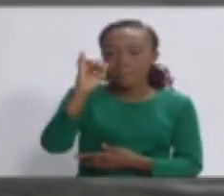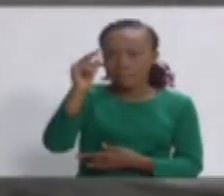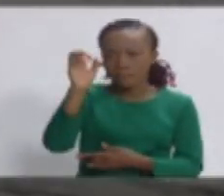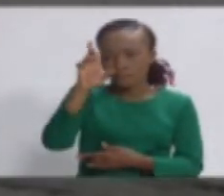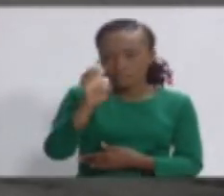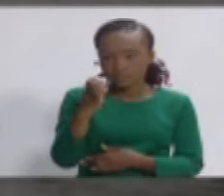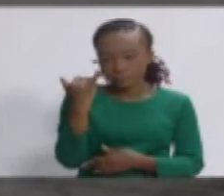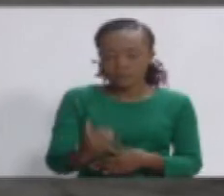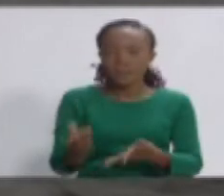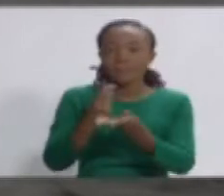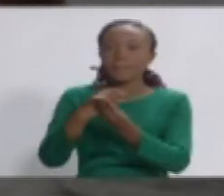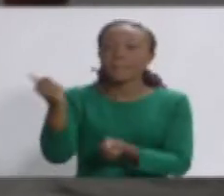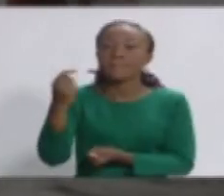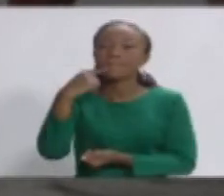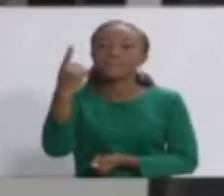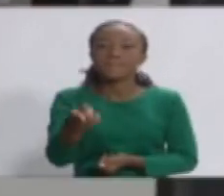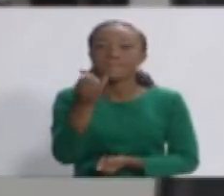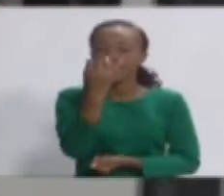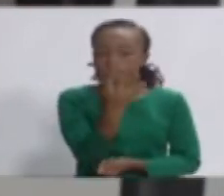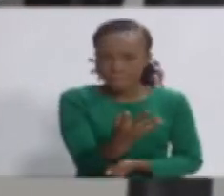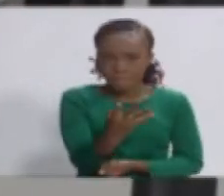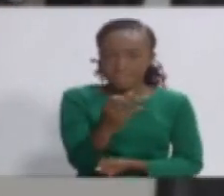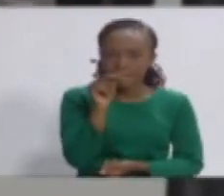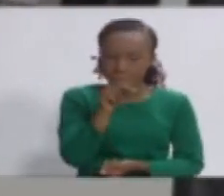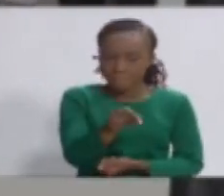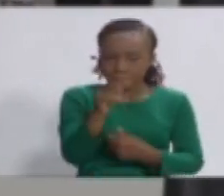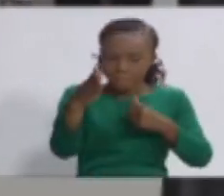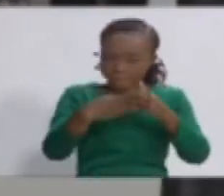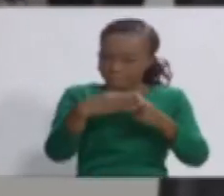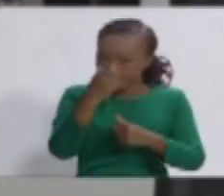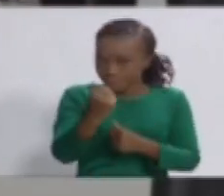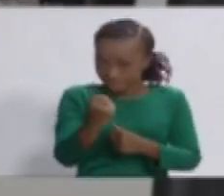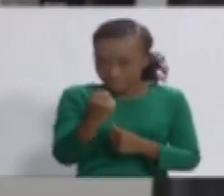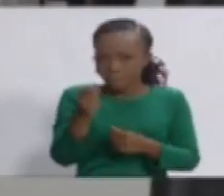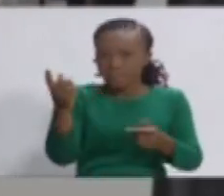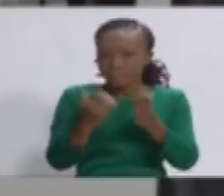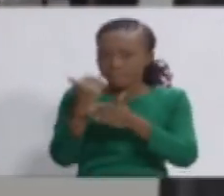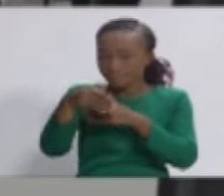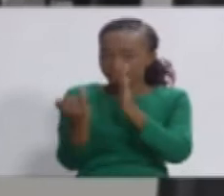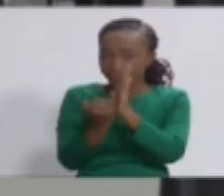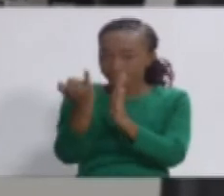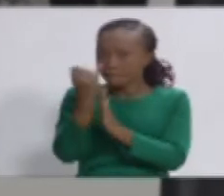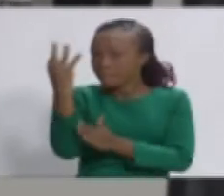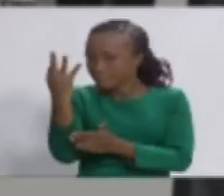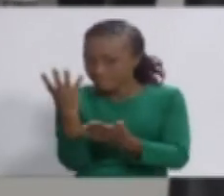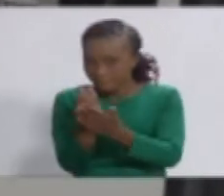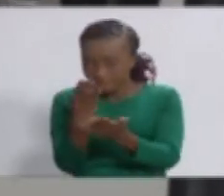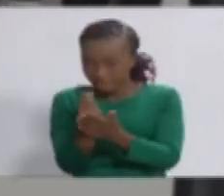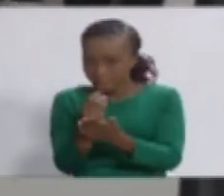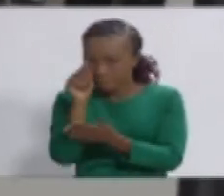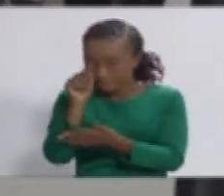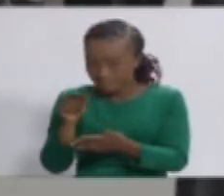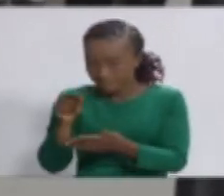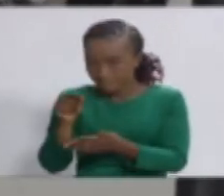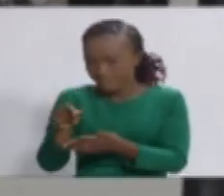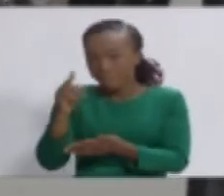sasa itauzwa kwa shilingi 103 na senti 95 baada ya kuongezeka kwa shilingi 3 na senti